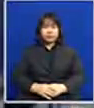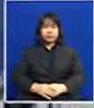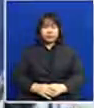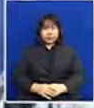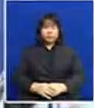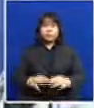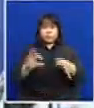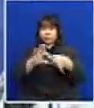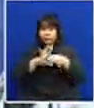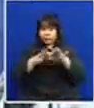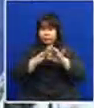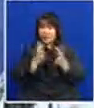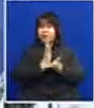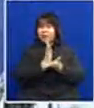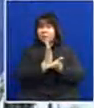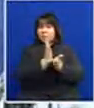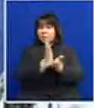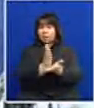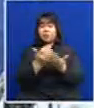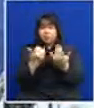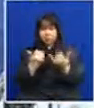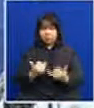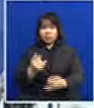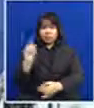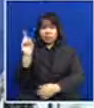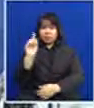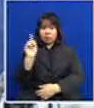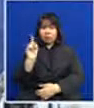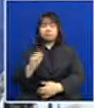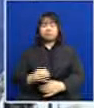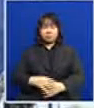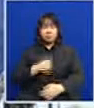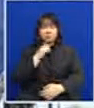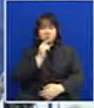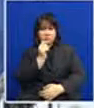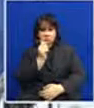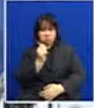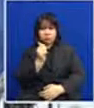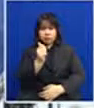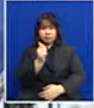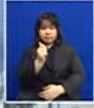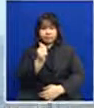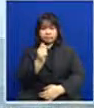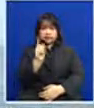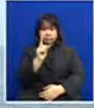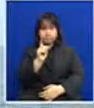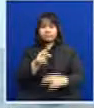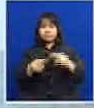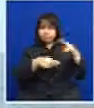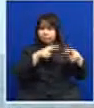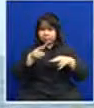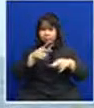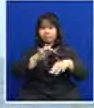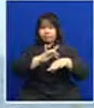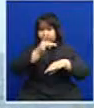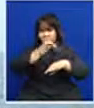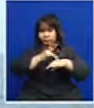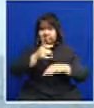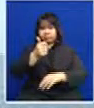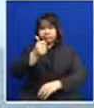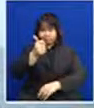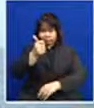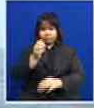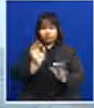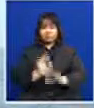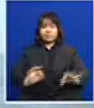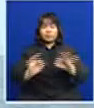กีฬาเรือใบมันหนึ่งเนี่ยที่ดีมากก็คือว่าอนุรักษ์ธรรมชาติเป็นหนึ่ง